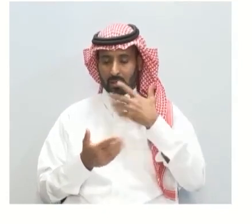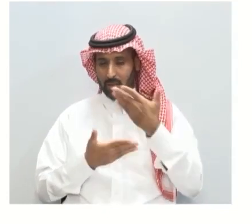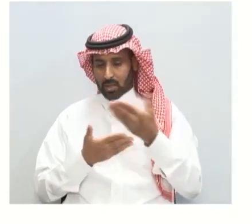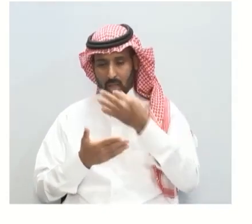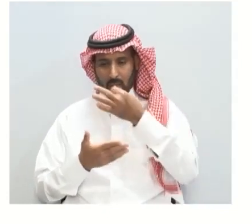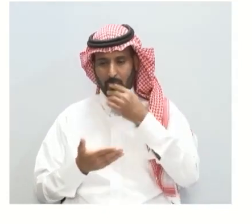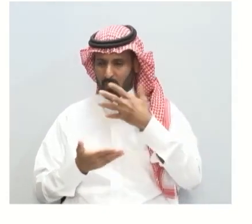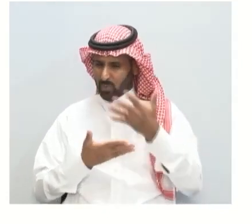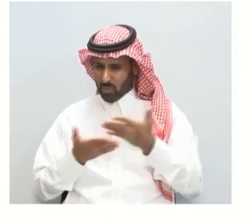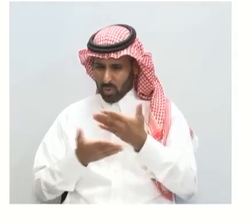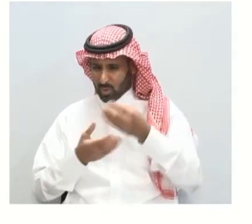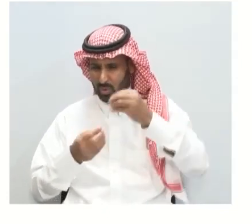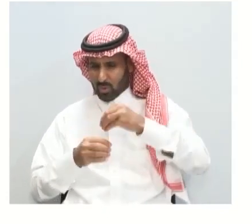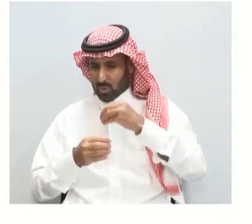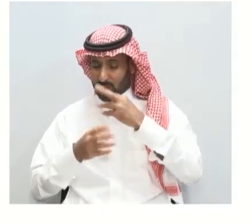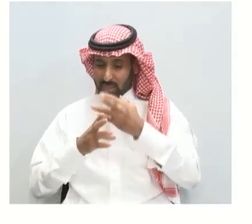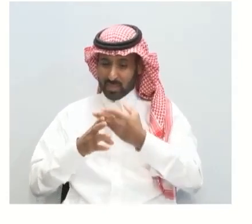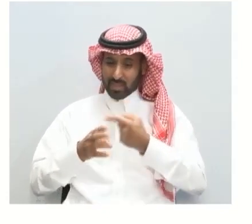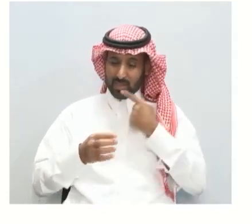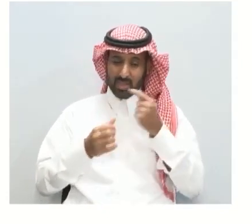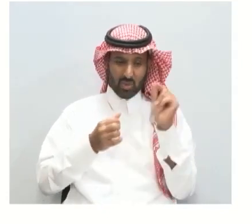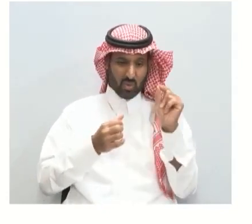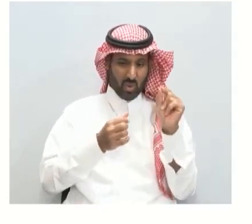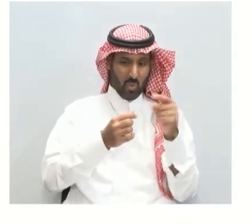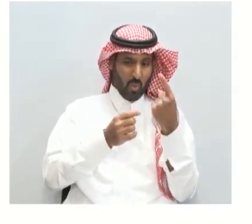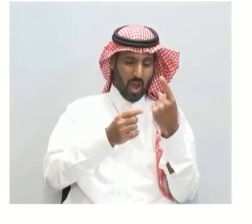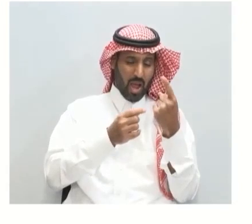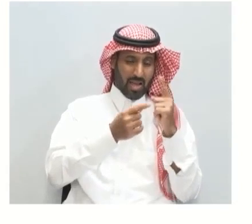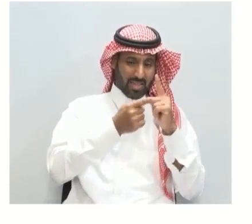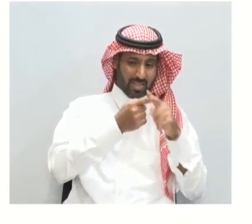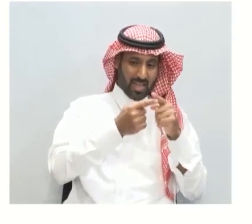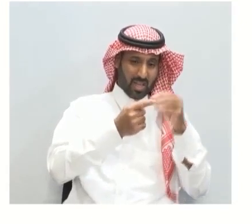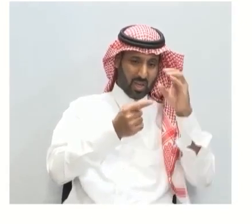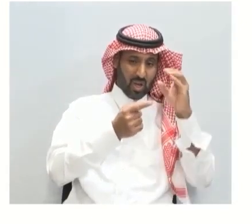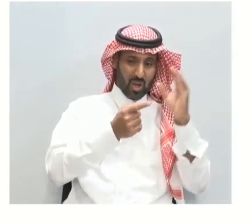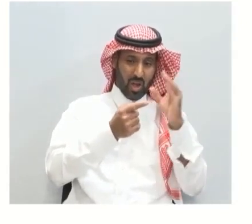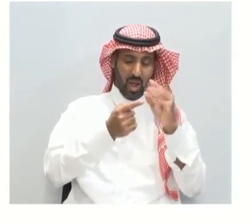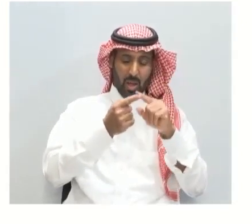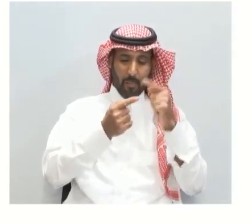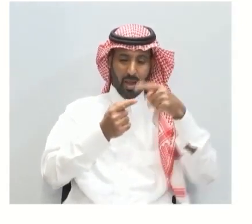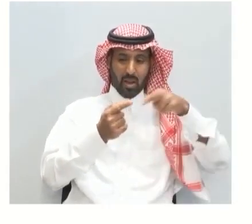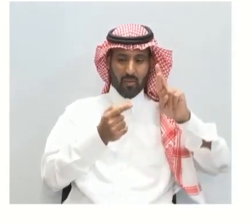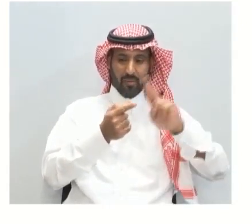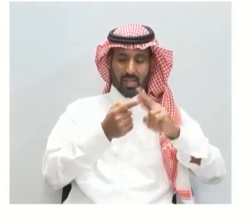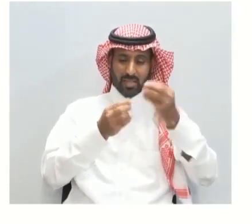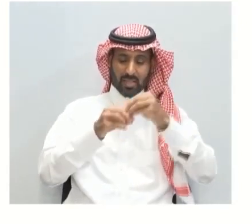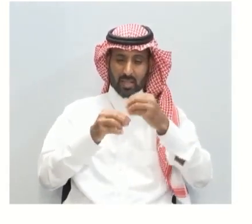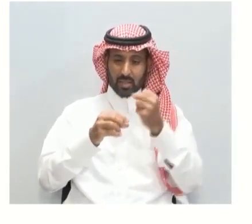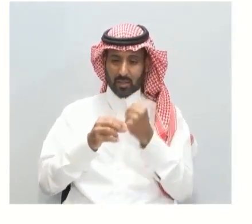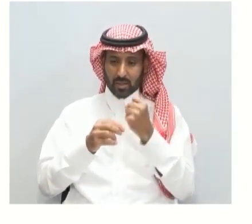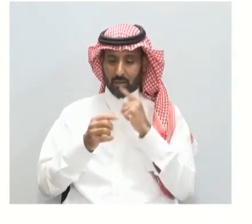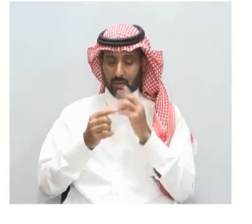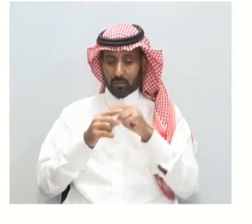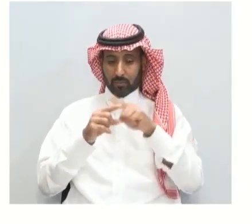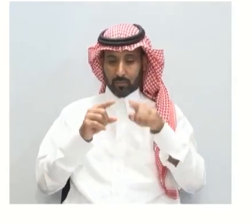حيث يكون الناتج النهائي عن تحلل جزي واحد من سكر الجلوكوز اثنين بيروفيت وهو مخزن للطاقه